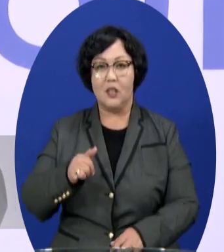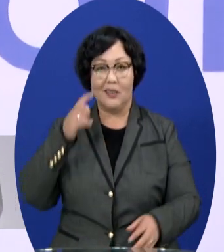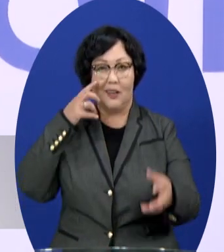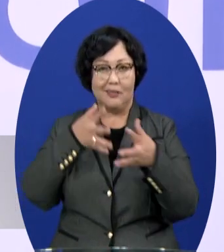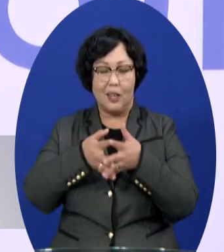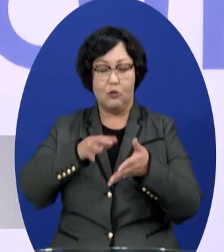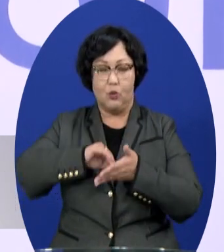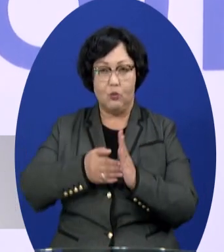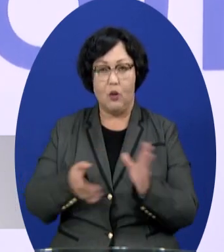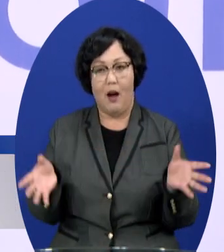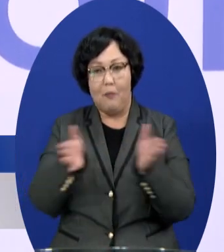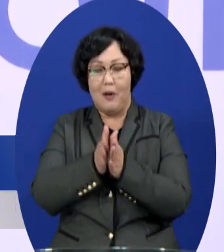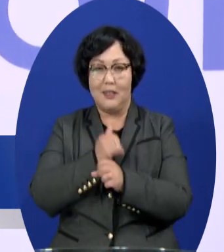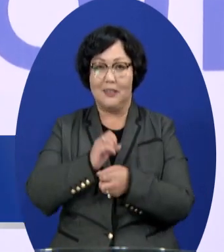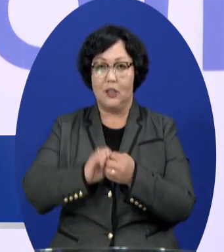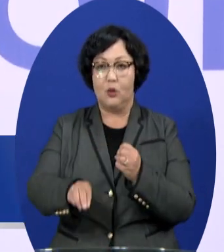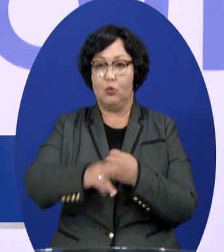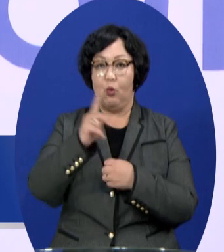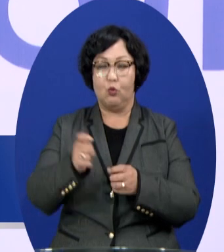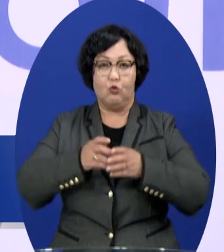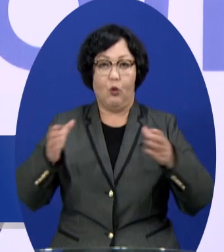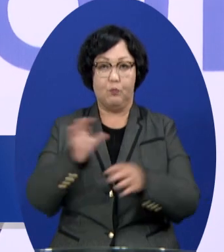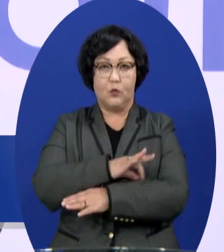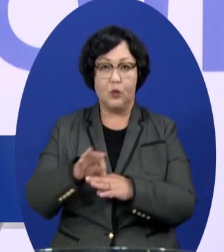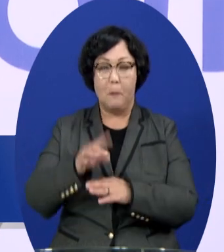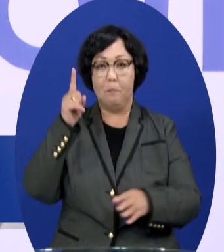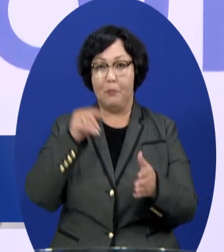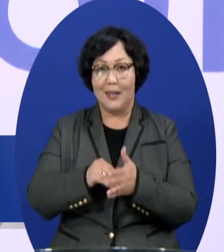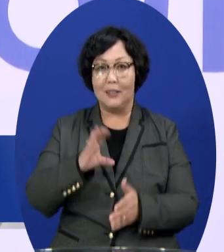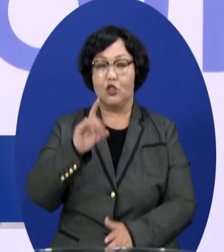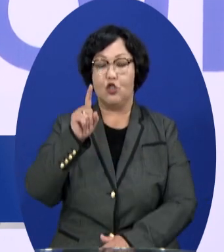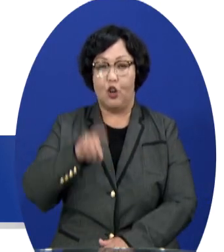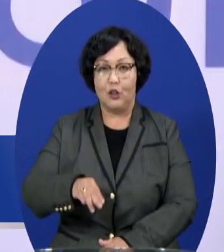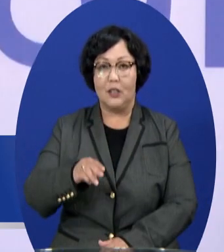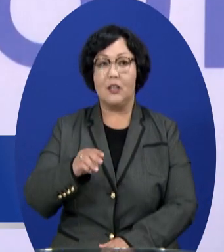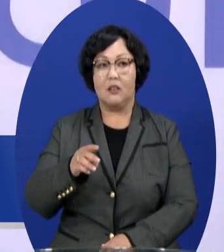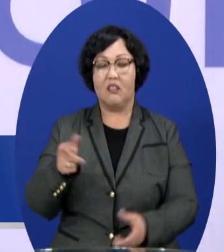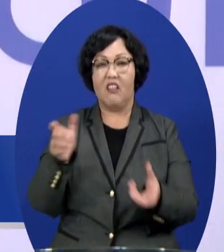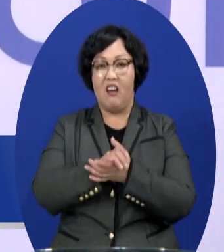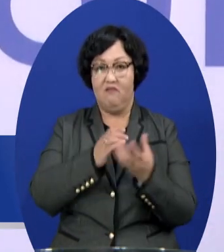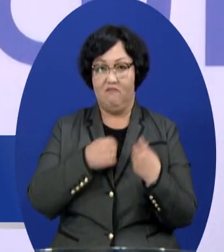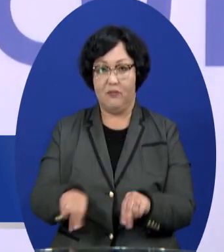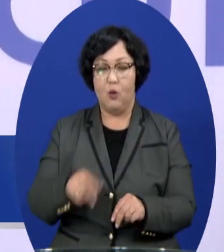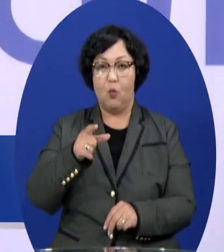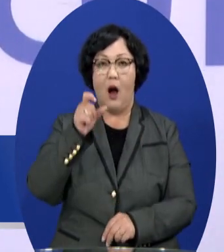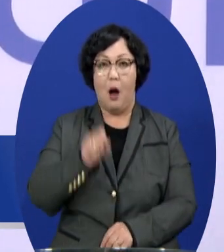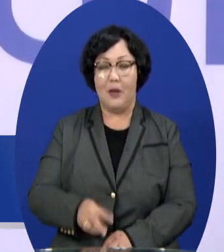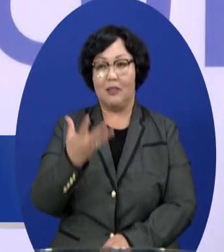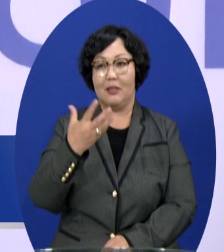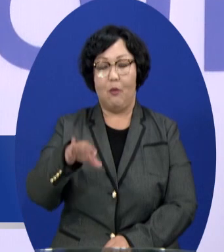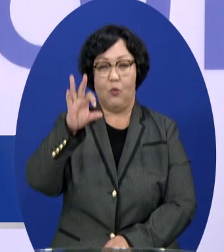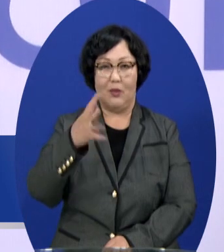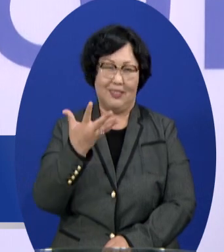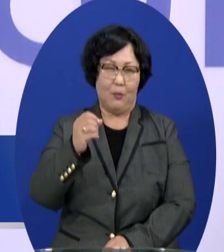түүхэн төсөл хөтөлбөрүүдийн нэг нь яах аргагүй мянганы сорилтын компакт гэрээ юм а. Хүн амын тал хувь нь оршин суудаг